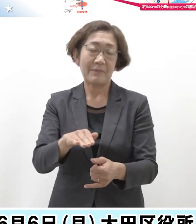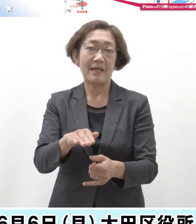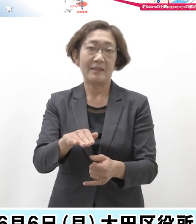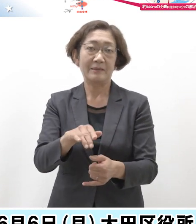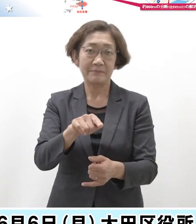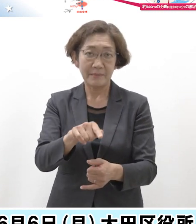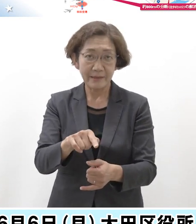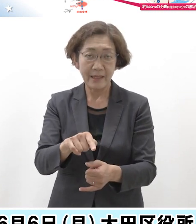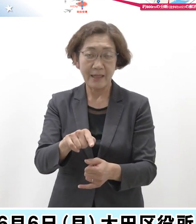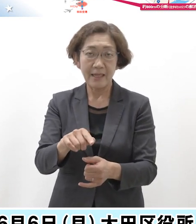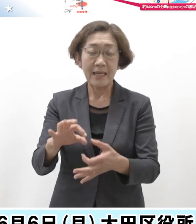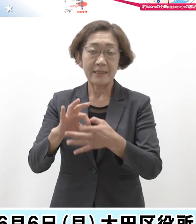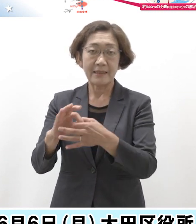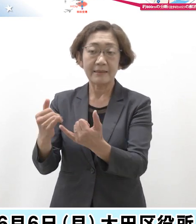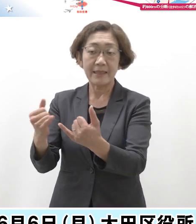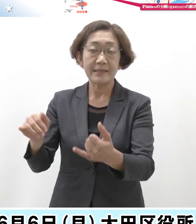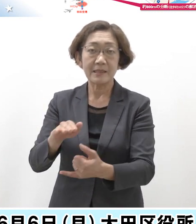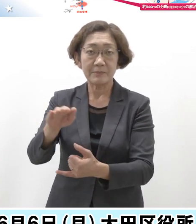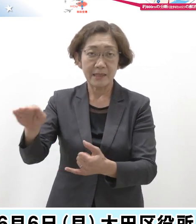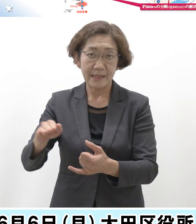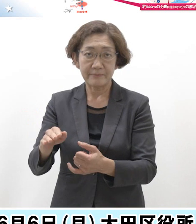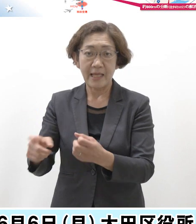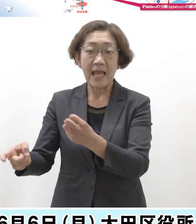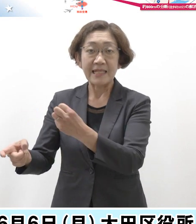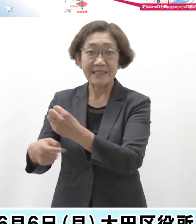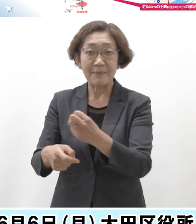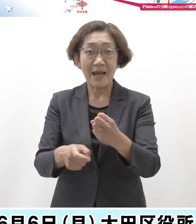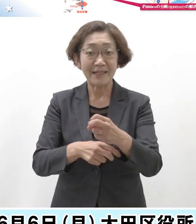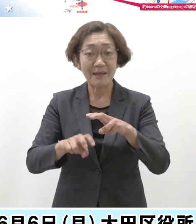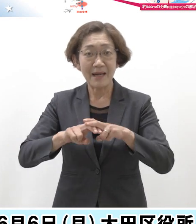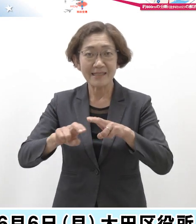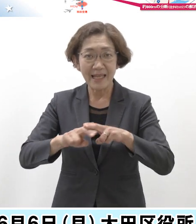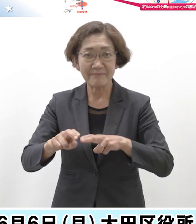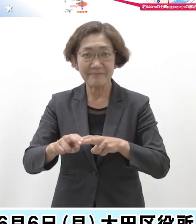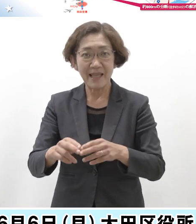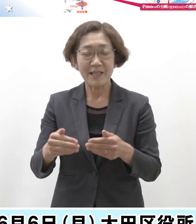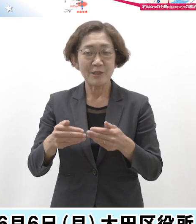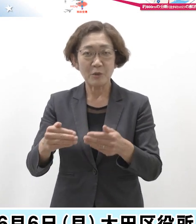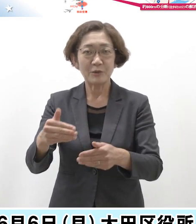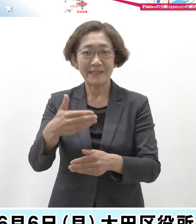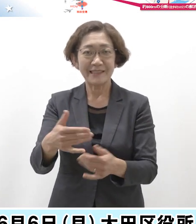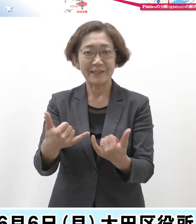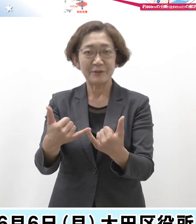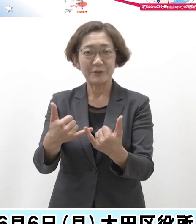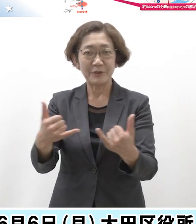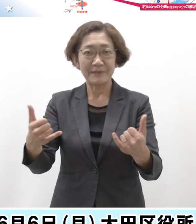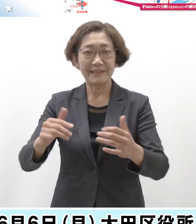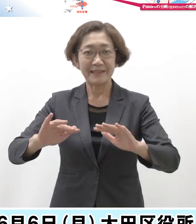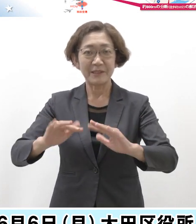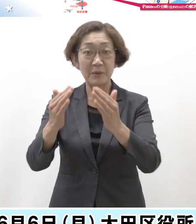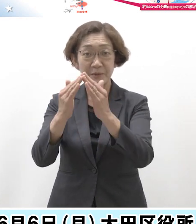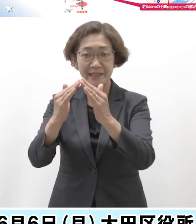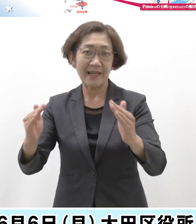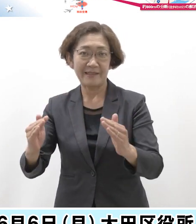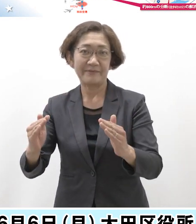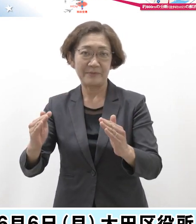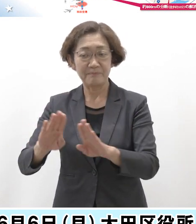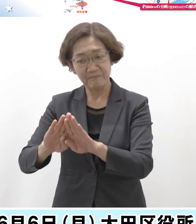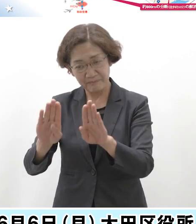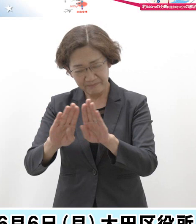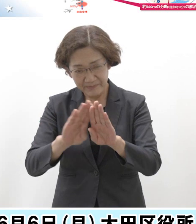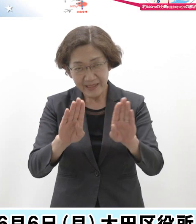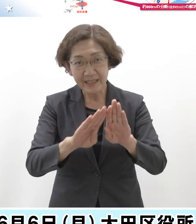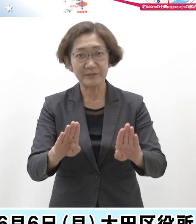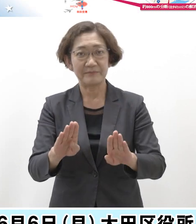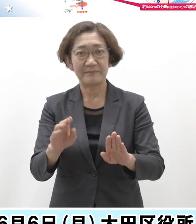区新空港線蒲蒲線整備促進区民協議会の開催を重ねるなど、事